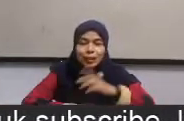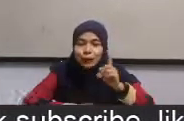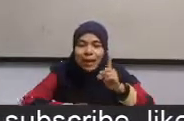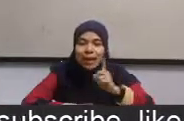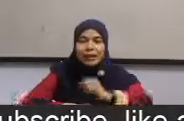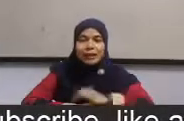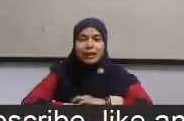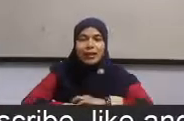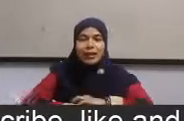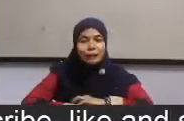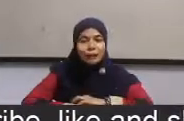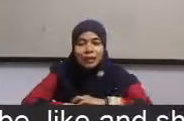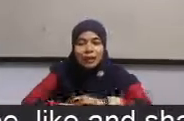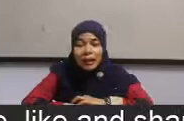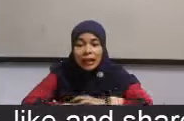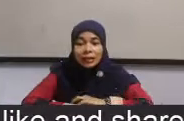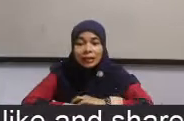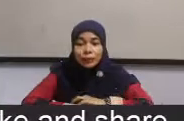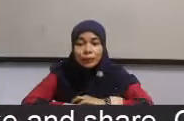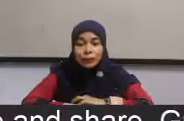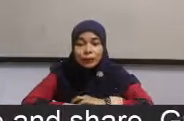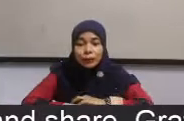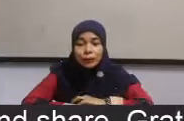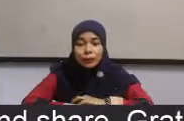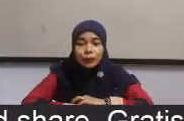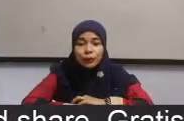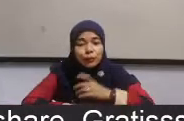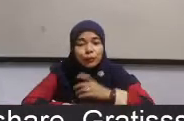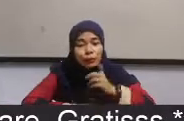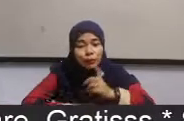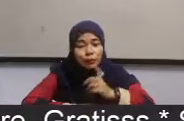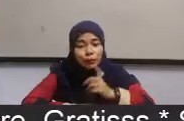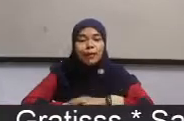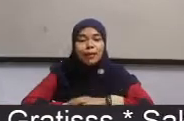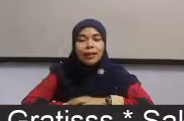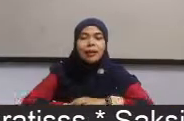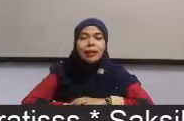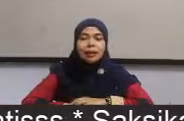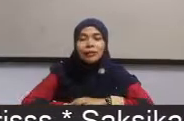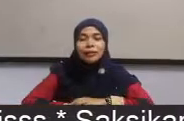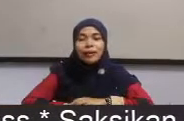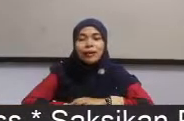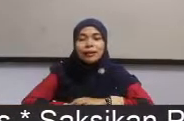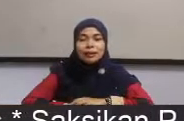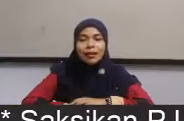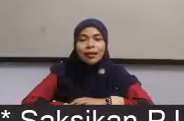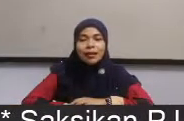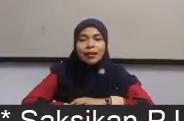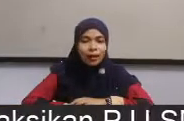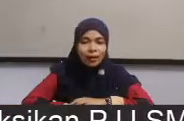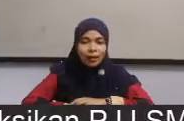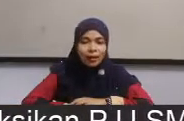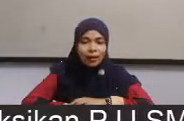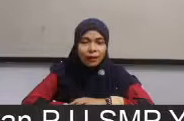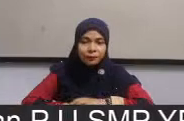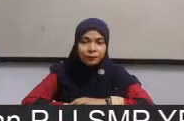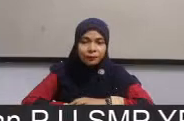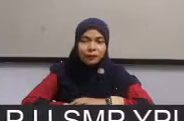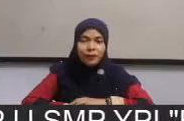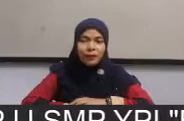sesuai dengan fungsi dan kebutuhan kebutuhannya itu yang disalahgunakan